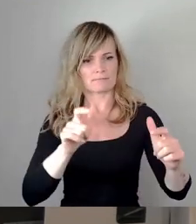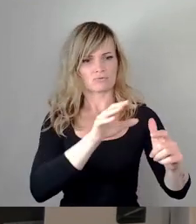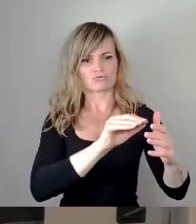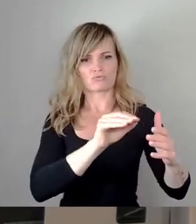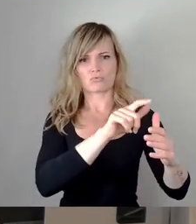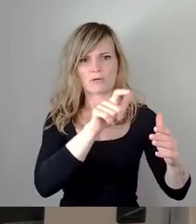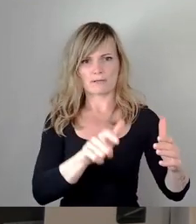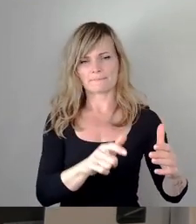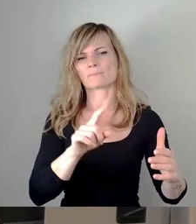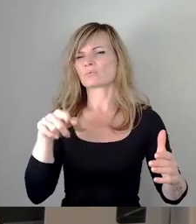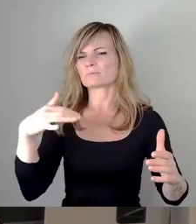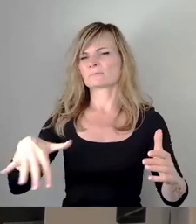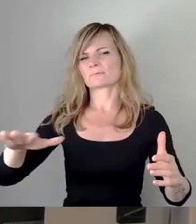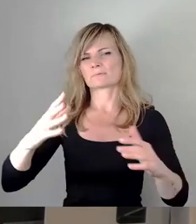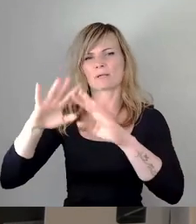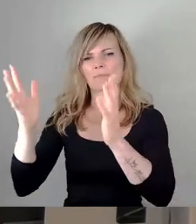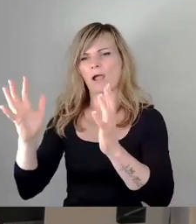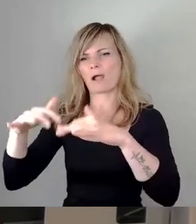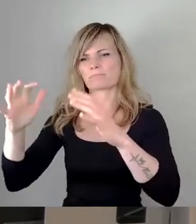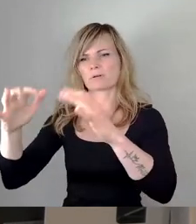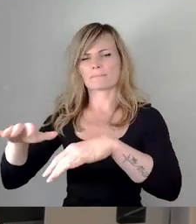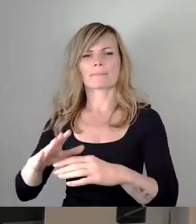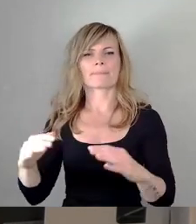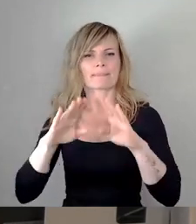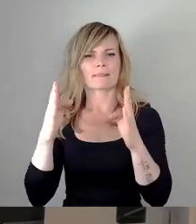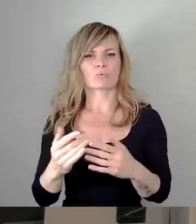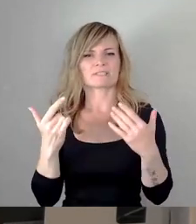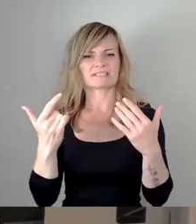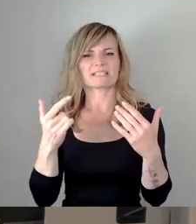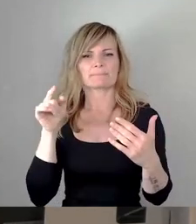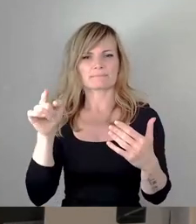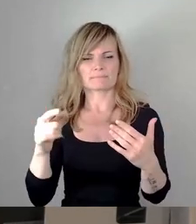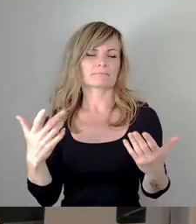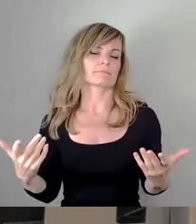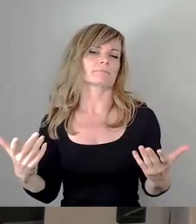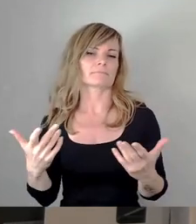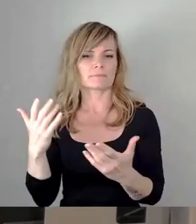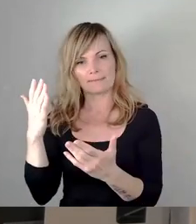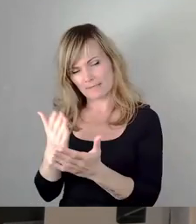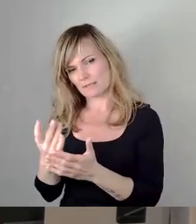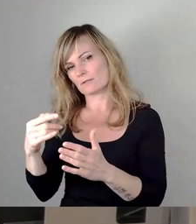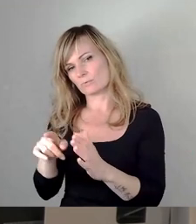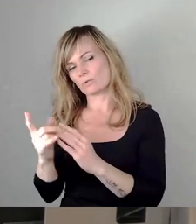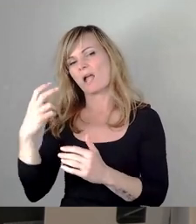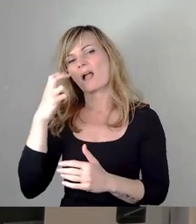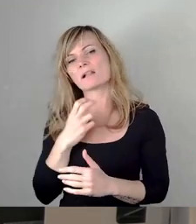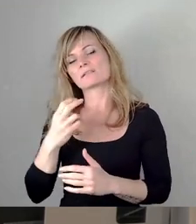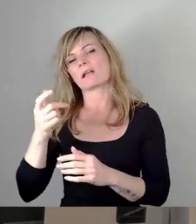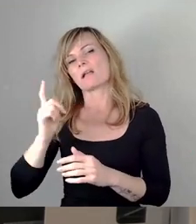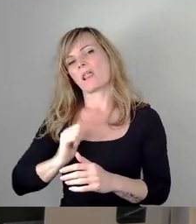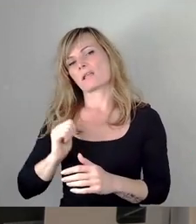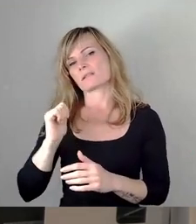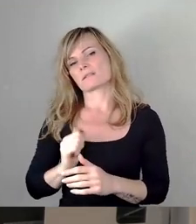Gebäudeabrissen. Gerade jetzt dieses Haus 7, dann ist natürlich ein Problem dann, dass das eben halt am Ende dann durch diese Altlastensanierung auch weggefallen